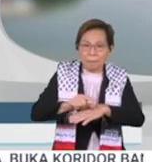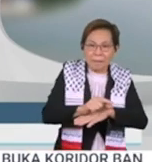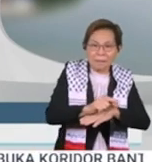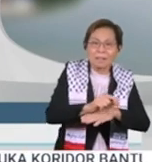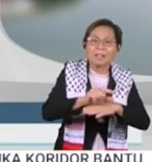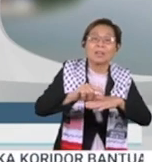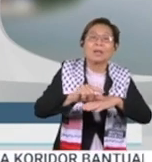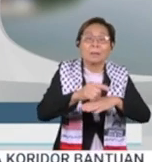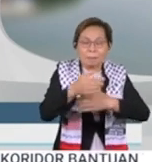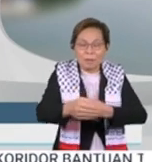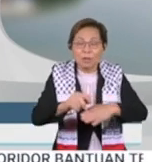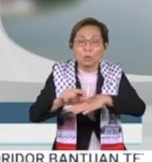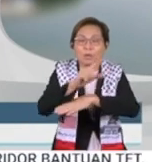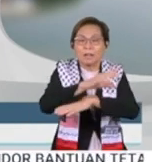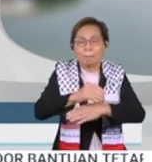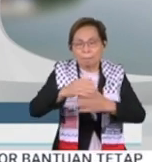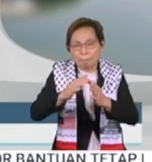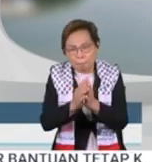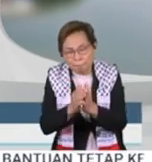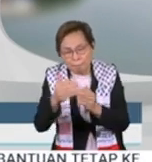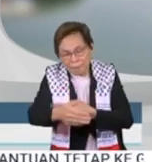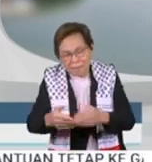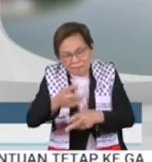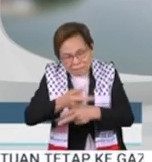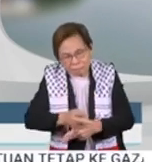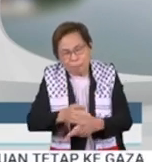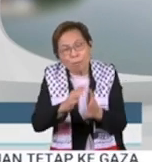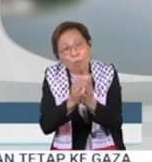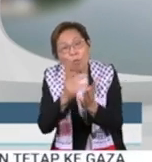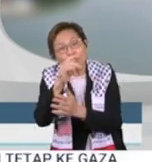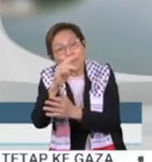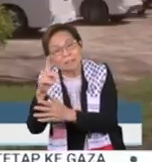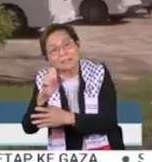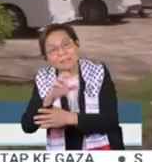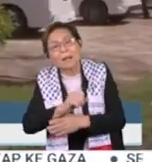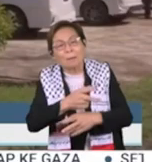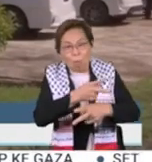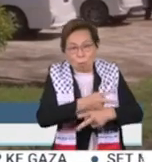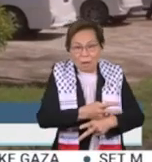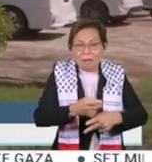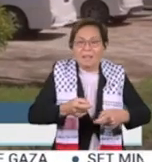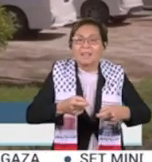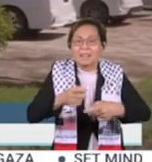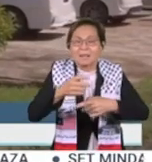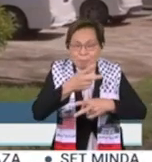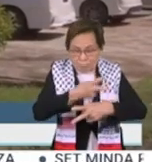bilik simpanan buku teks, bilik pemulihan dan stor.